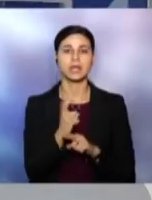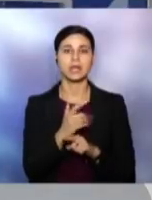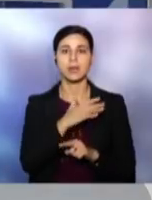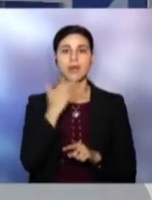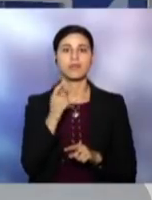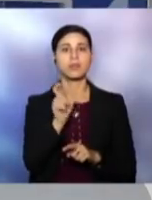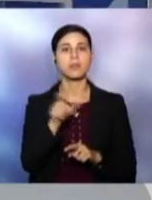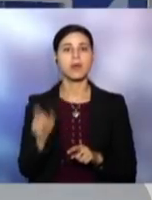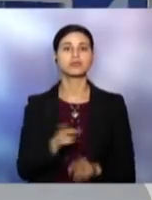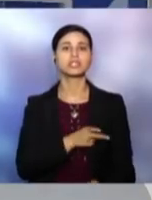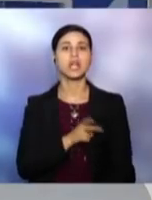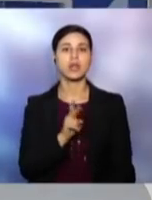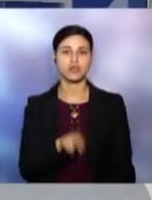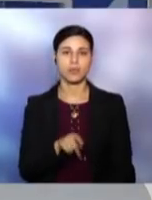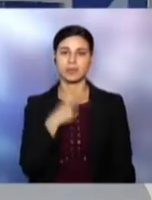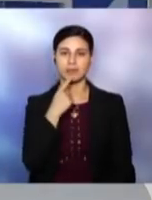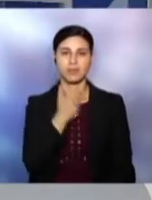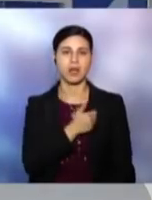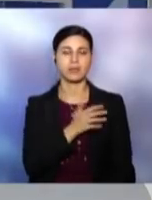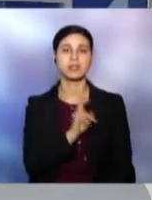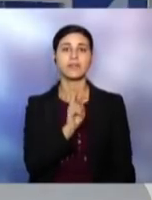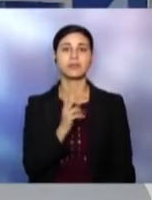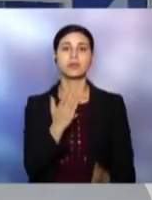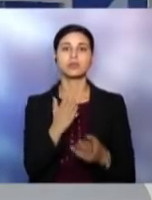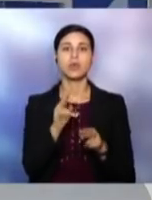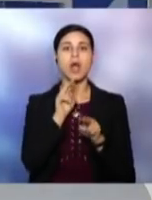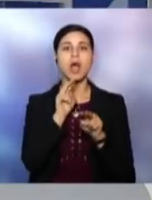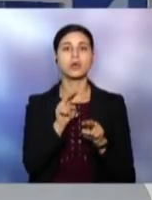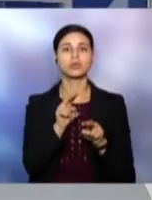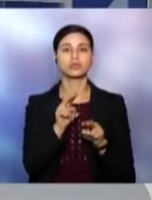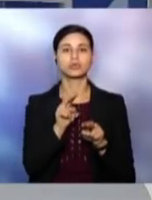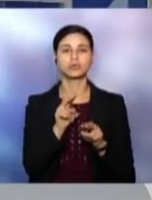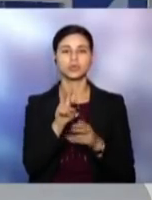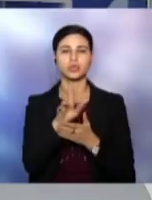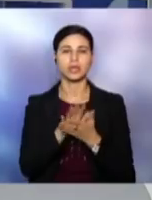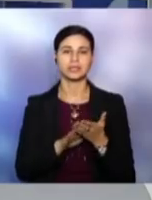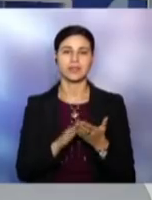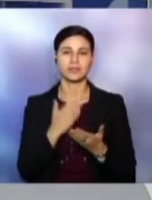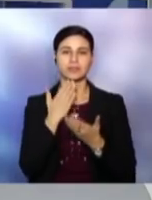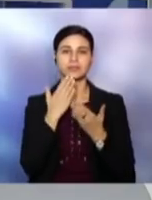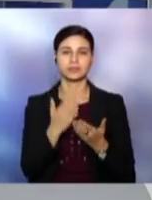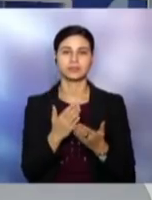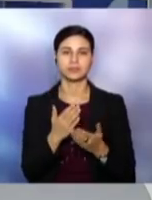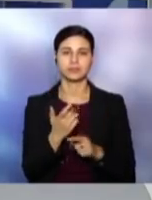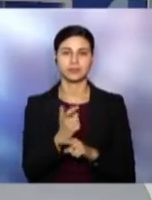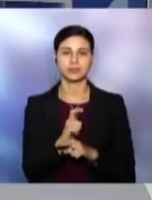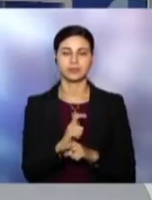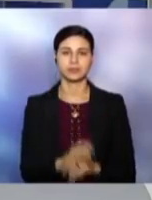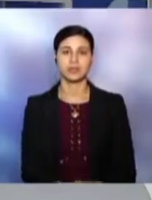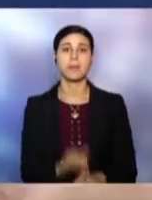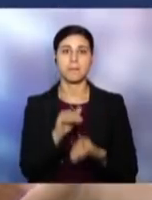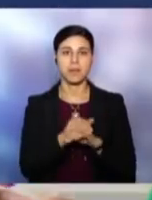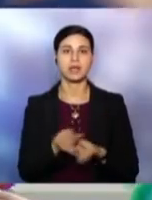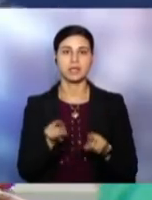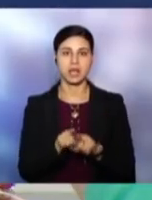დაიღუპა, ნუ არც მინდა გავაგრძელო და თქმა და აი ვინმე თუ აკონტროლებს რა, მაპატი ცოტა ბანალურს გეუბნები და ძალიან ისე დაიღალე. კი ბატონო, გასაგებია. ფაქტია რომ ესე